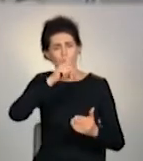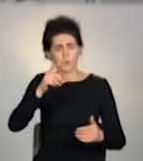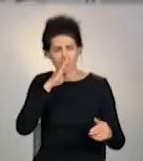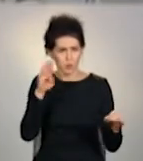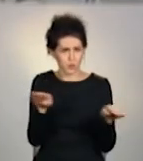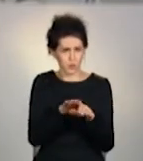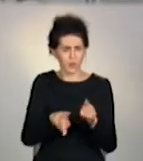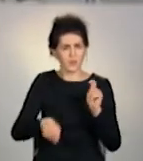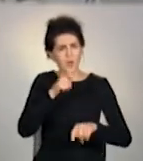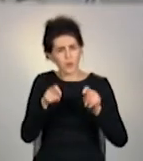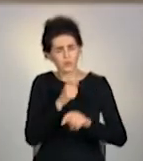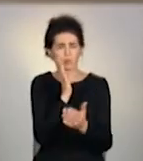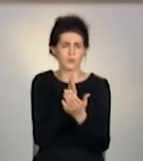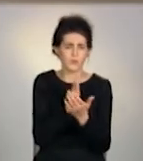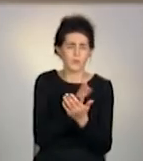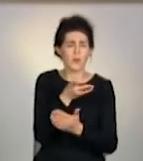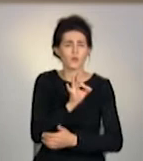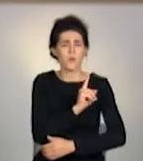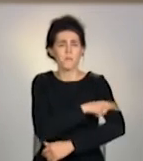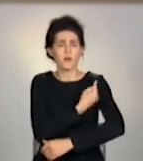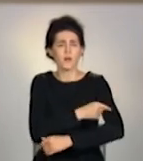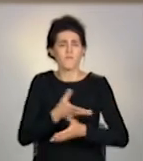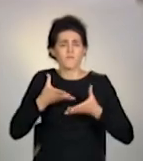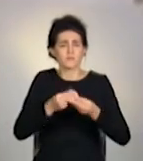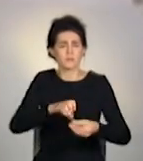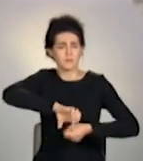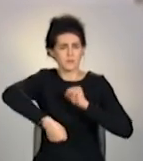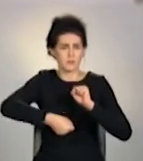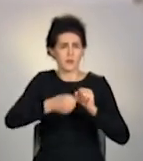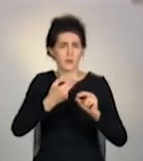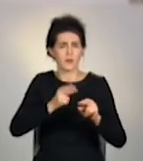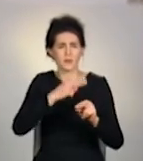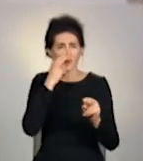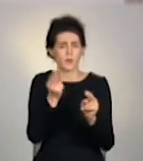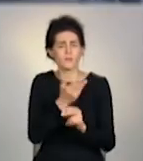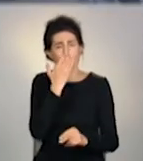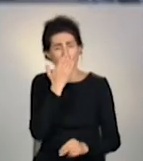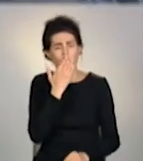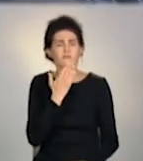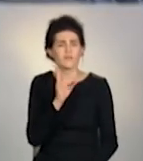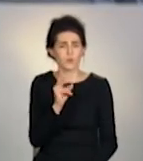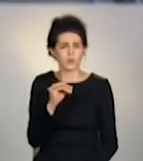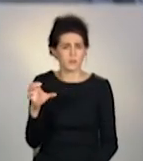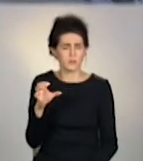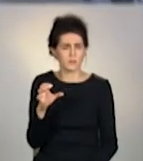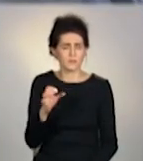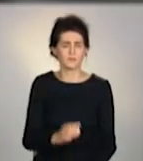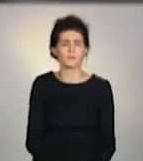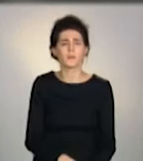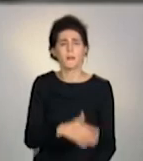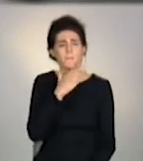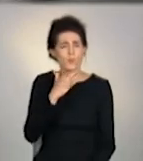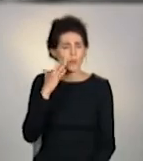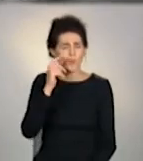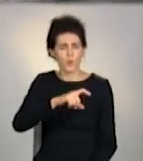станів та порушень. А от на що медицина вплинути не здатна – це втрата нюху та смаку. В абсолютної більшості людей,